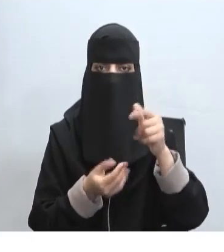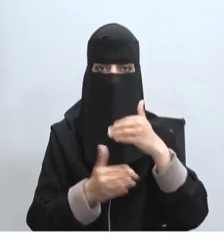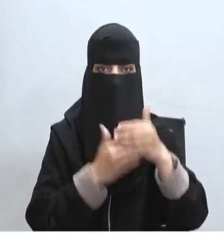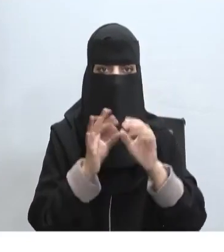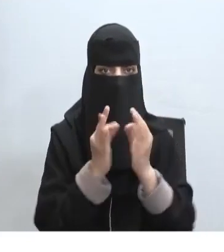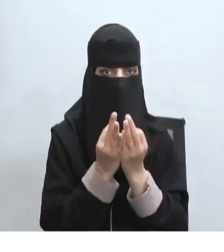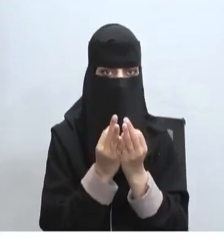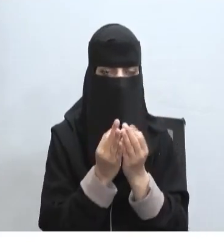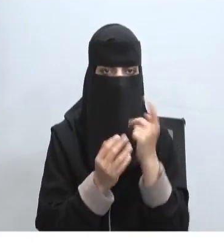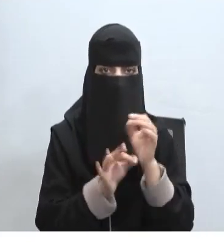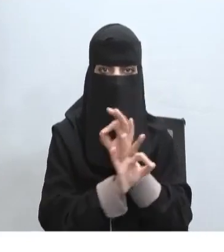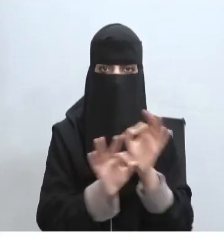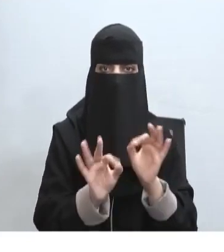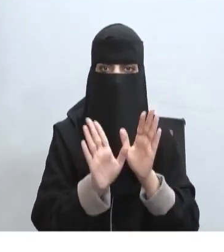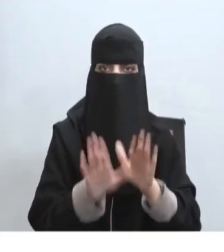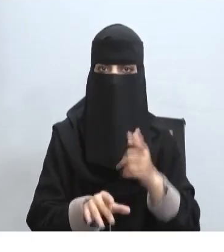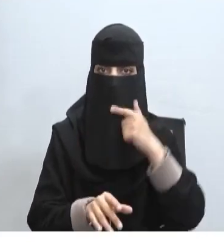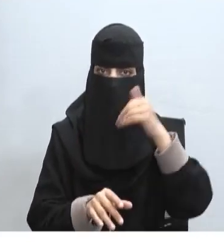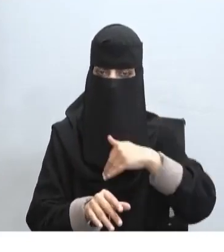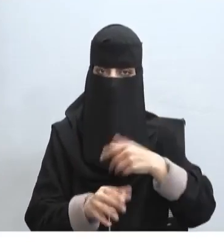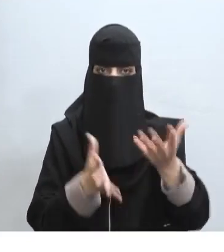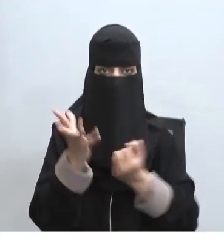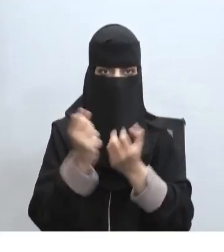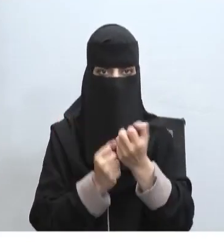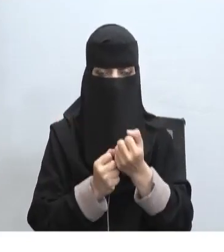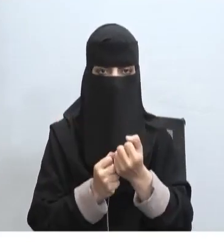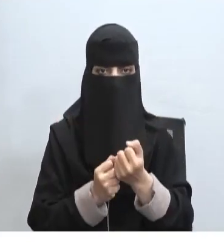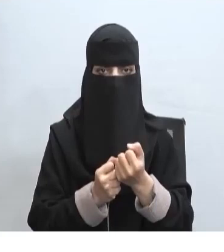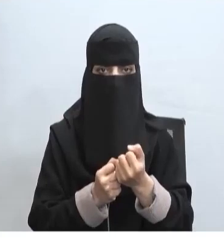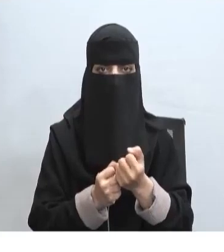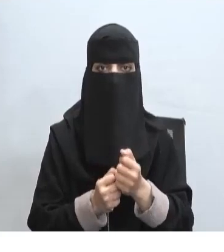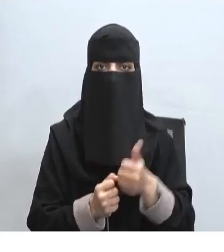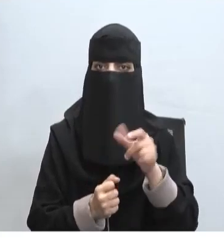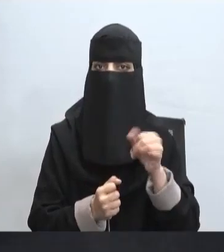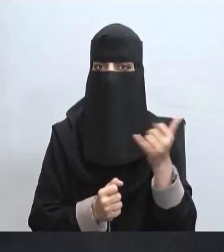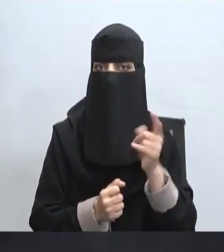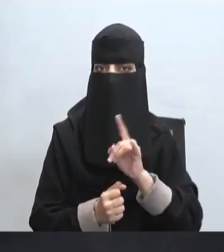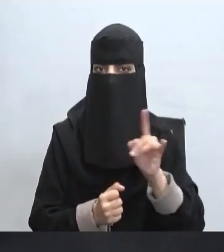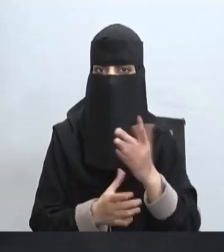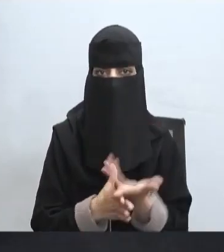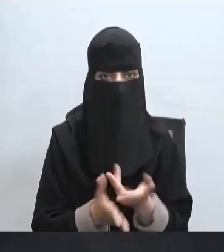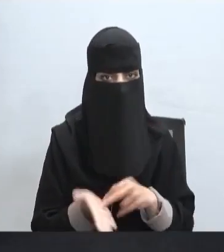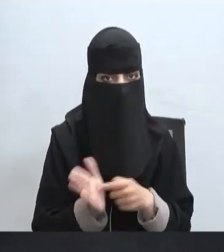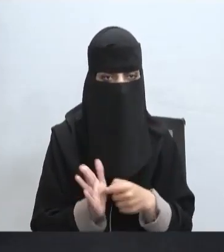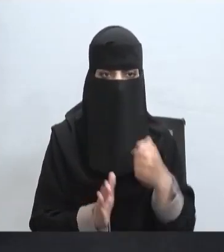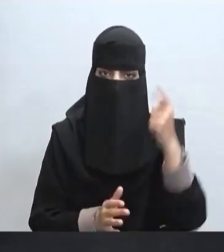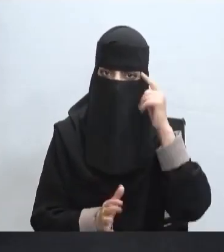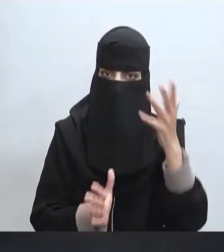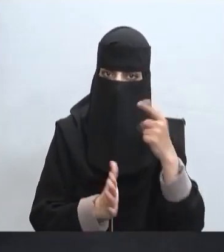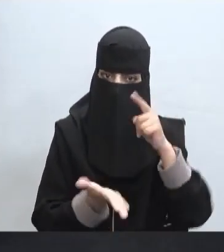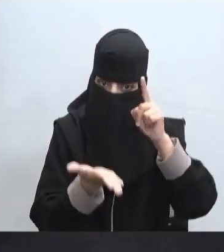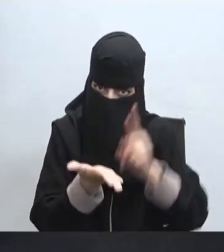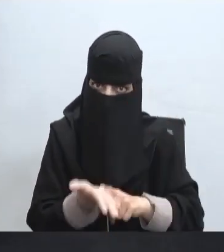الاجتماعيه سيغطي تكلفه رغباتك واحتياجاتك ام لا مهم جدا ان نتوقع لا نستطيع الجزم